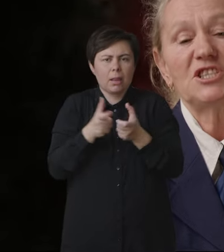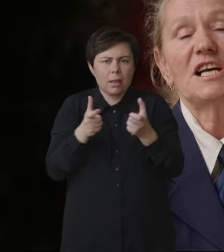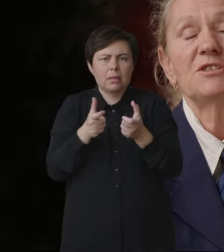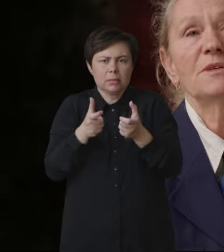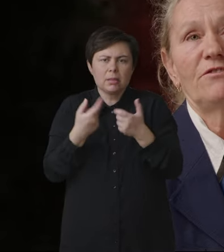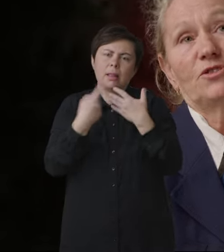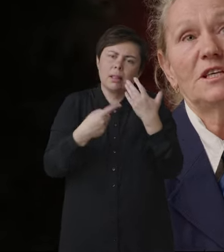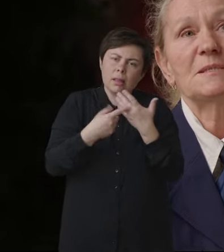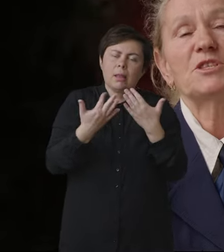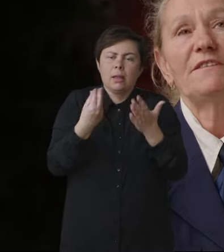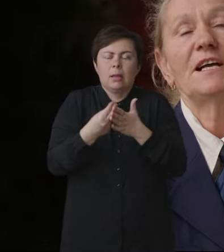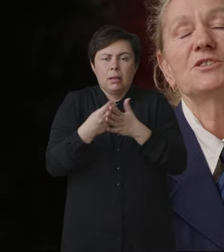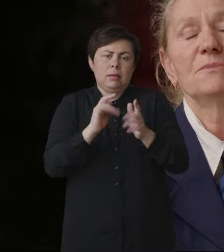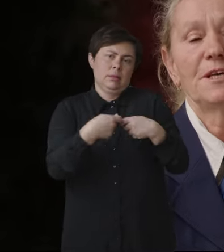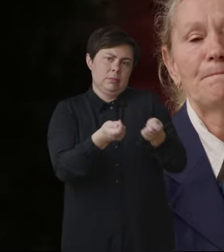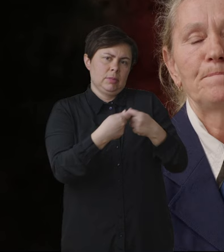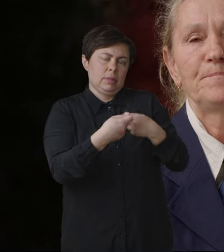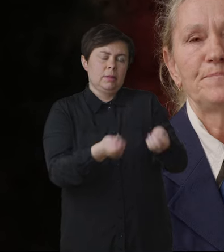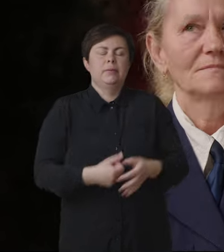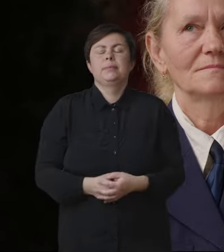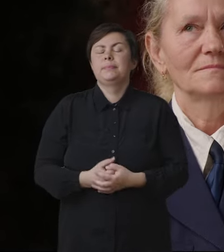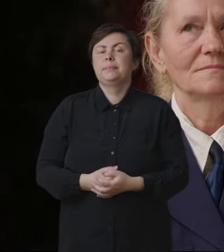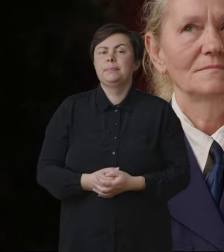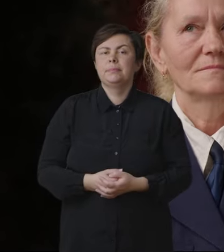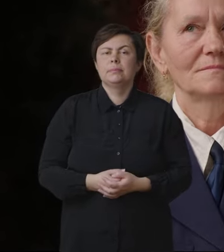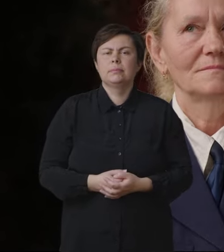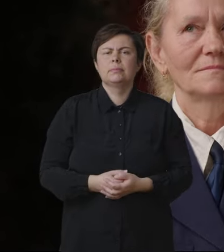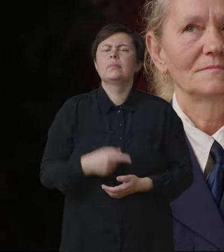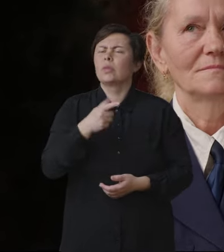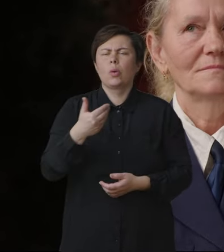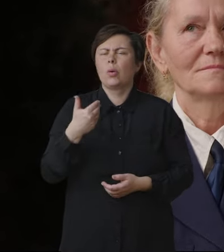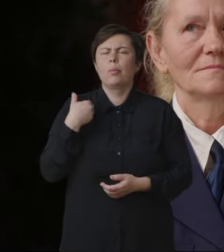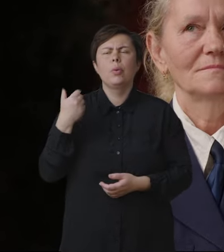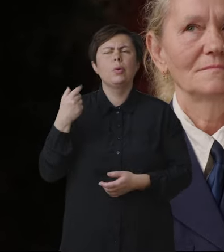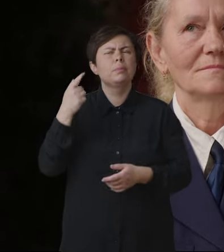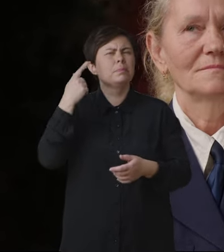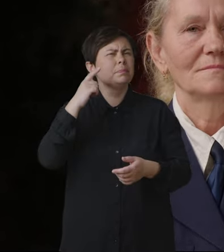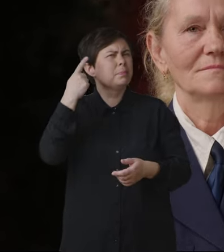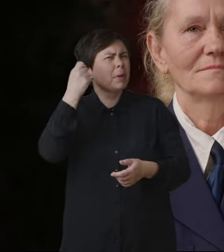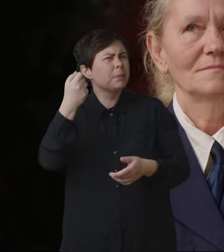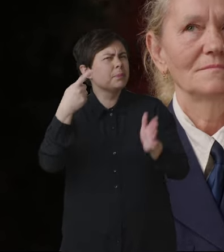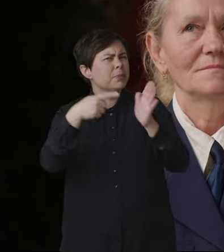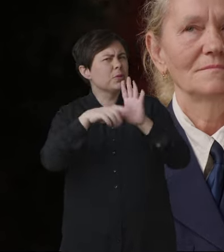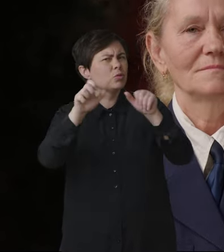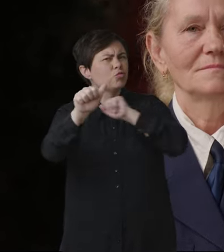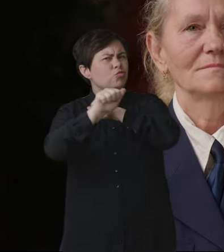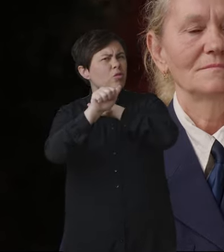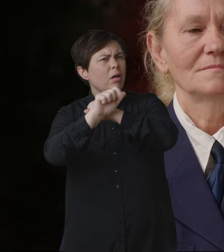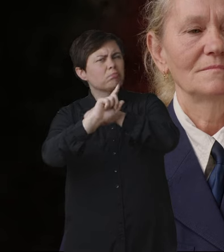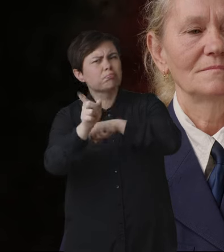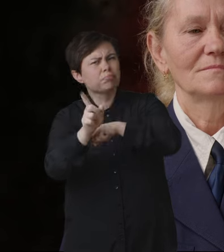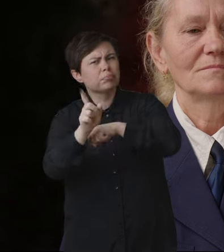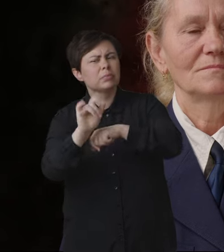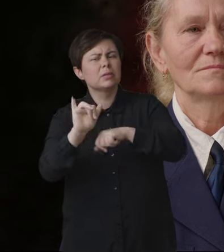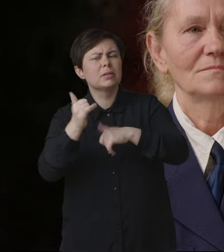no, wyliczaliśmy kwotę i sprzedawaliśmy je. A to były lata chyba 60. któreś.